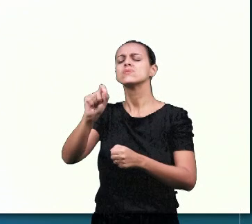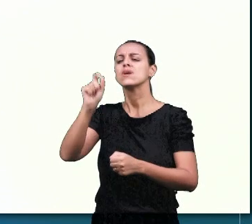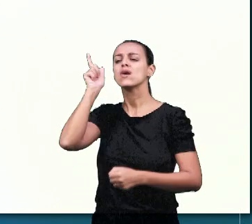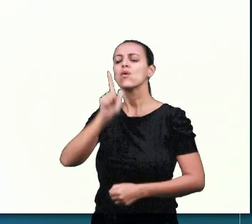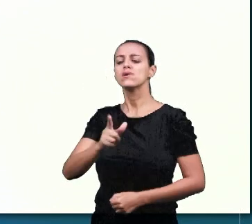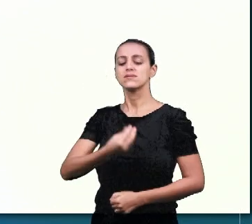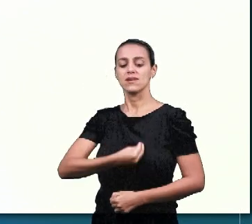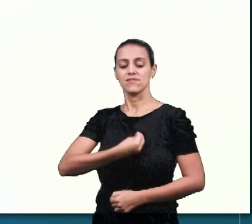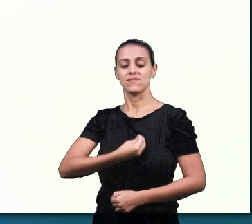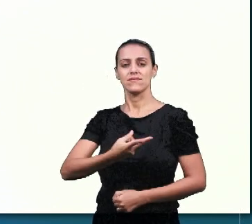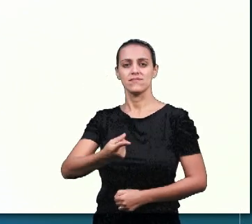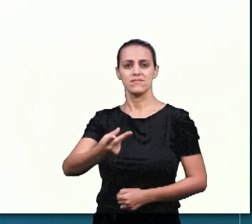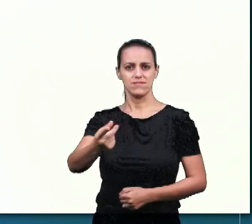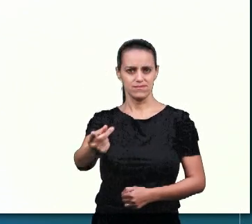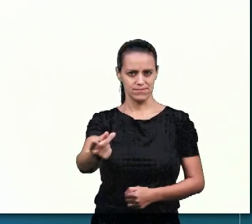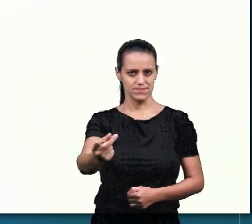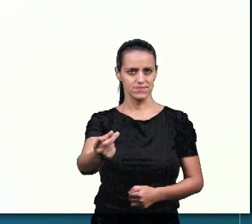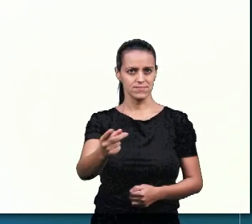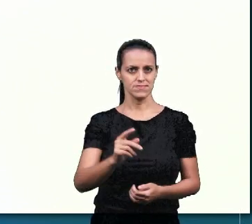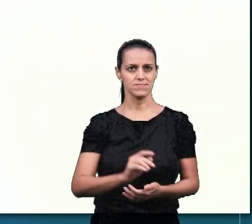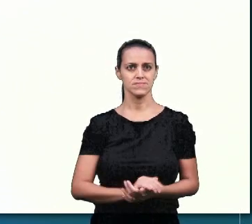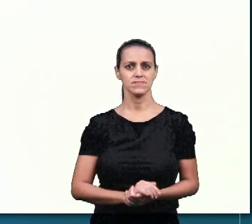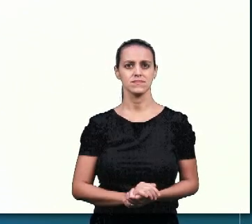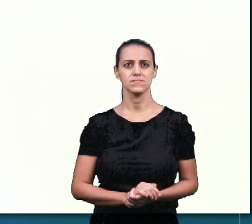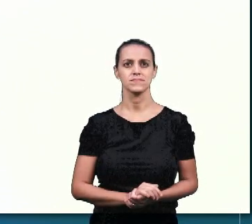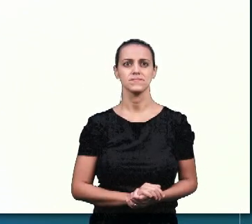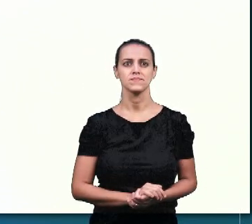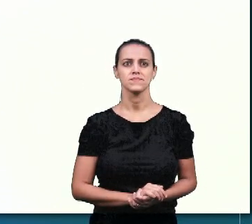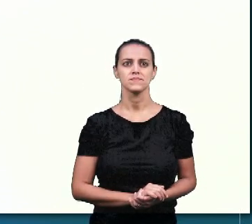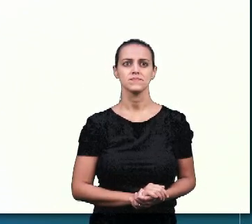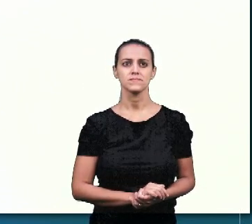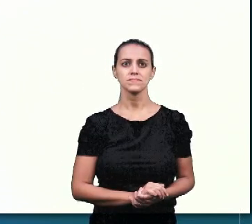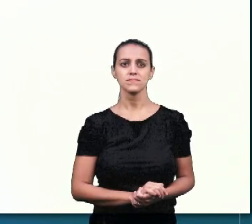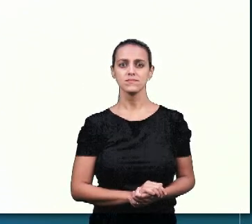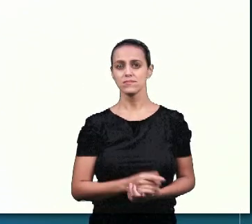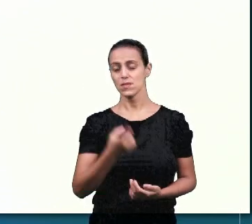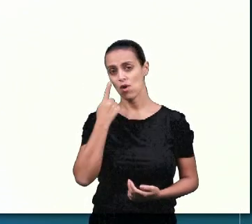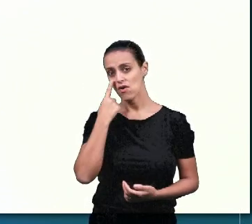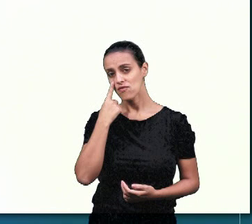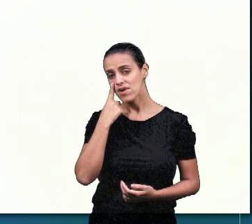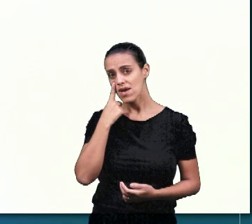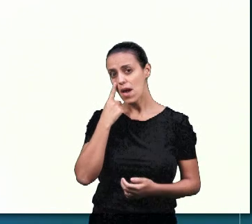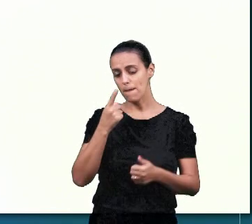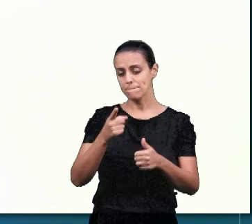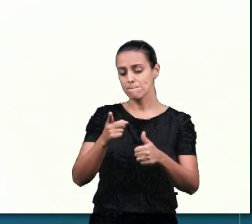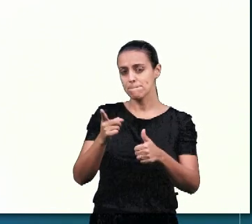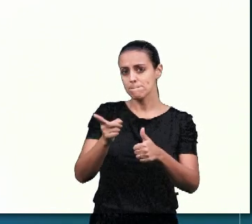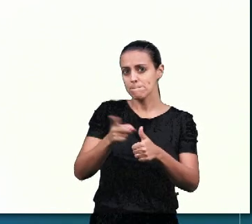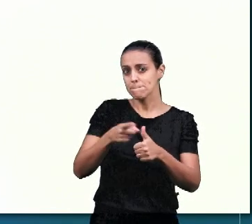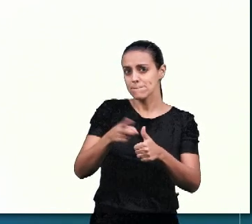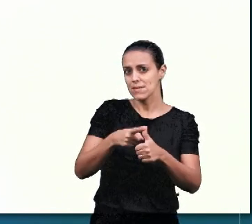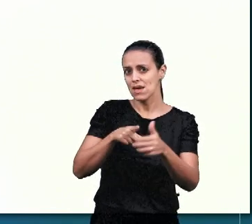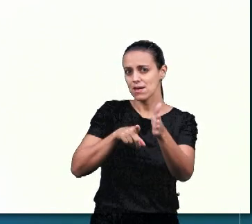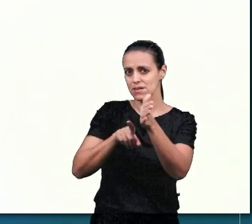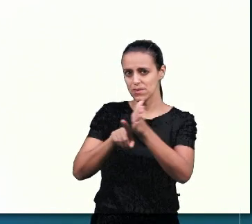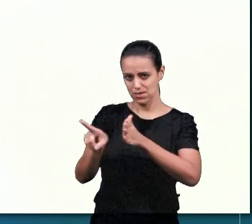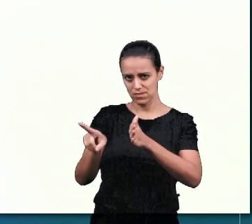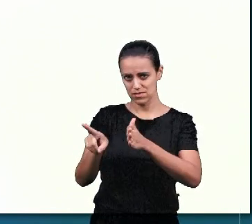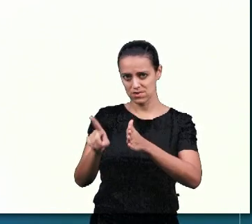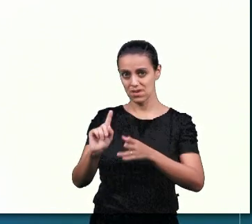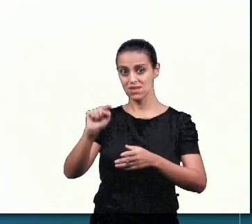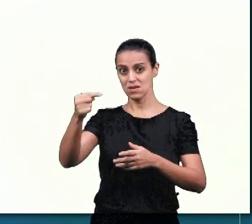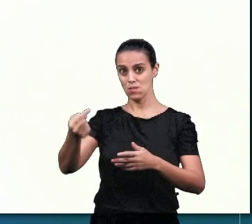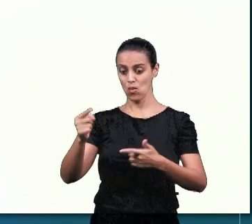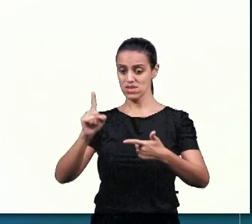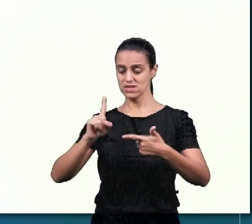ça. Regardez bien la question que le docteur de la loi pose. Il pose cette première question. Et après, il